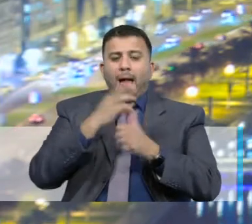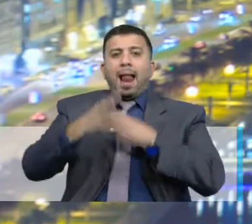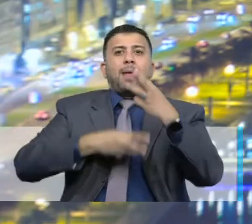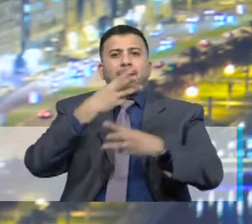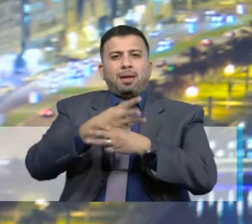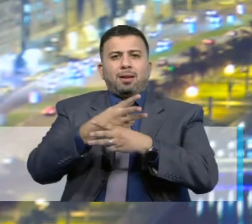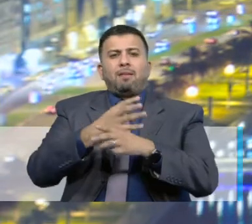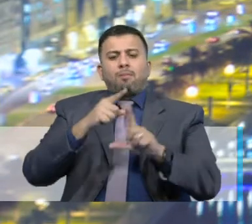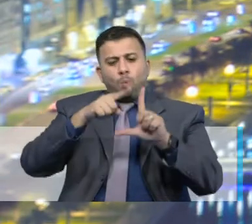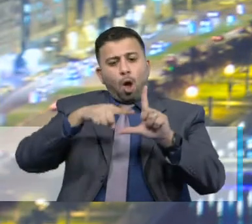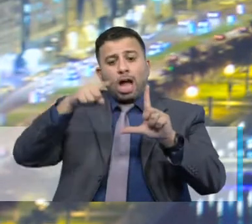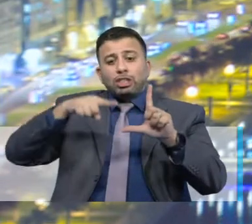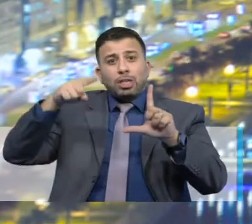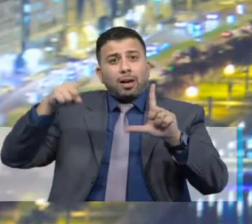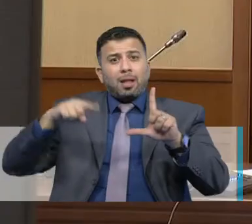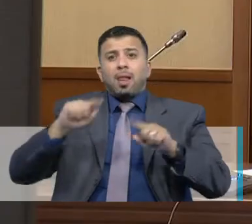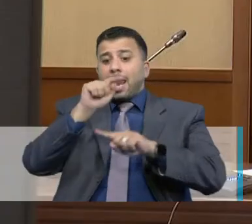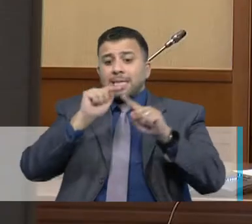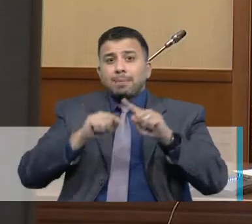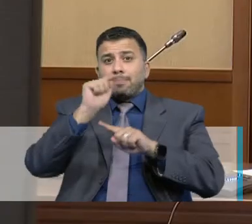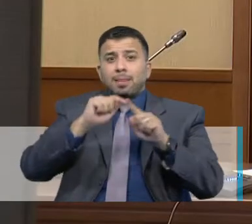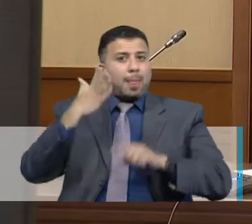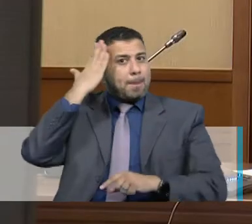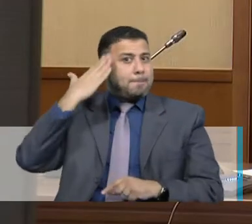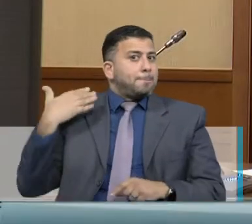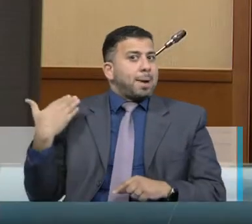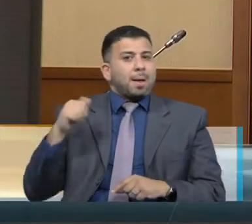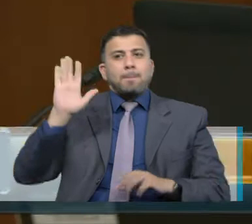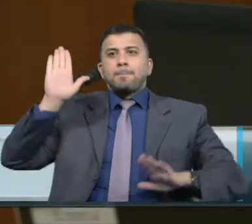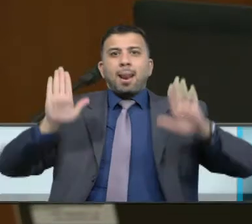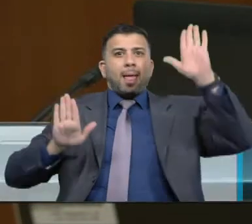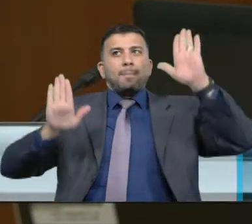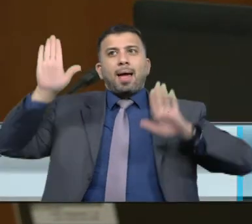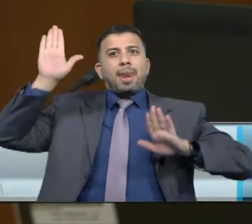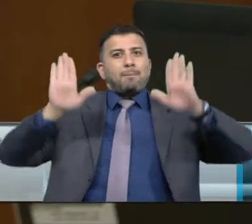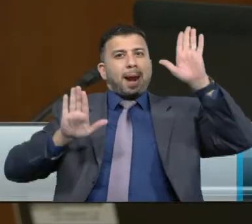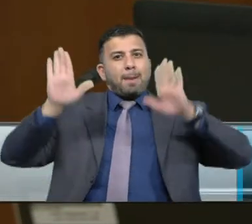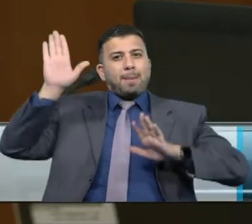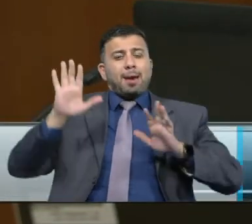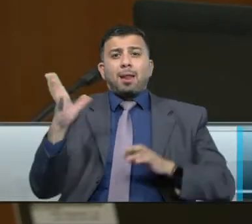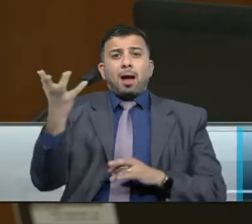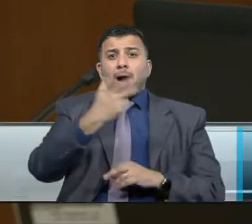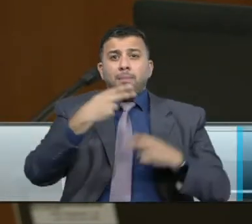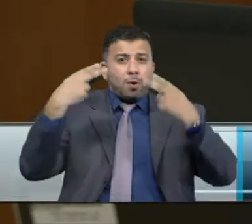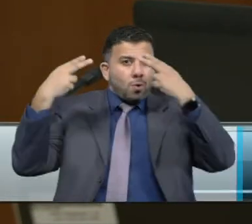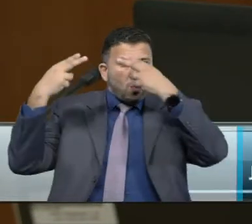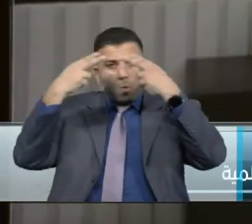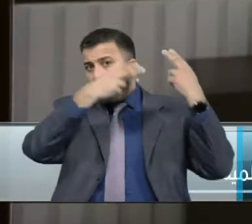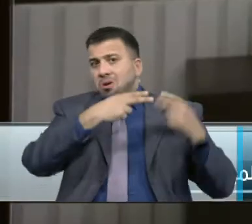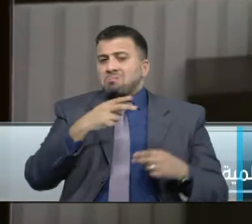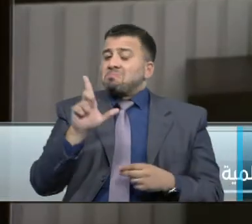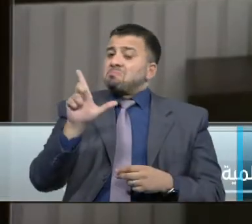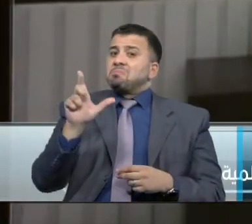الأولى عالميا في مؤشر نسبة تمثيل المرأة في البرلمان، يأتي تتويجا لرؤية الصائبة